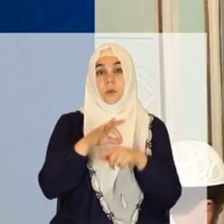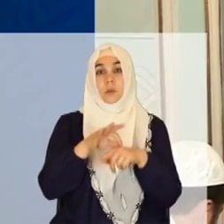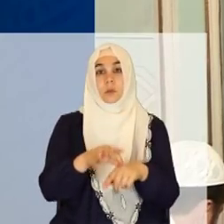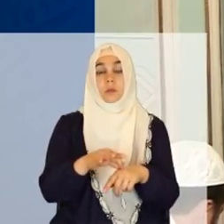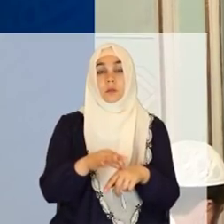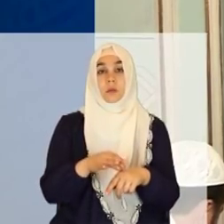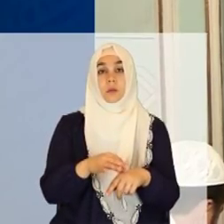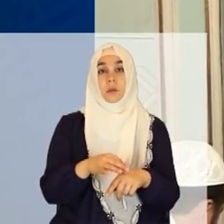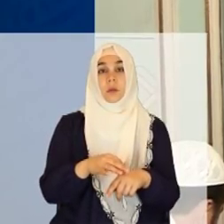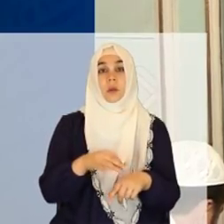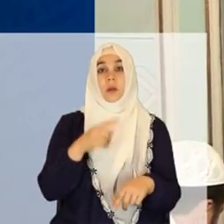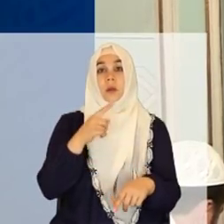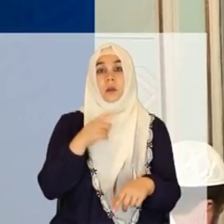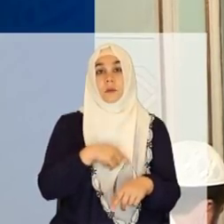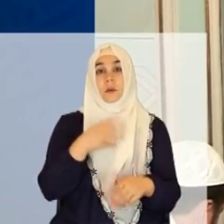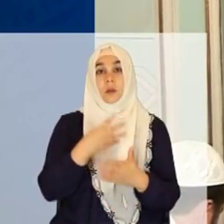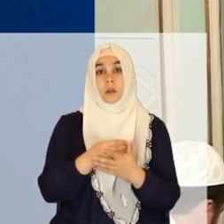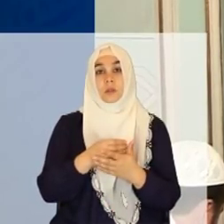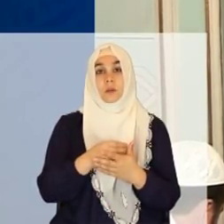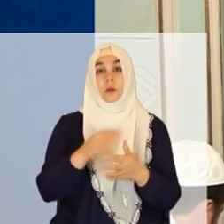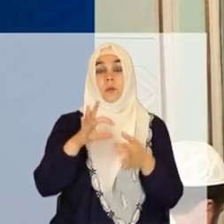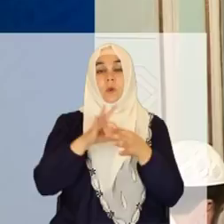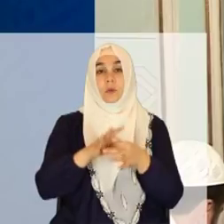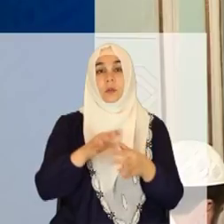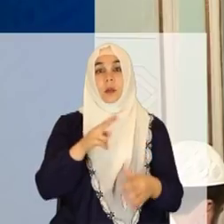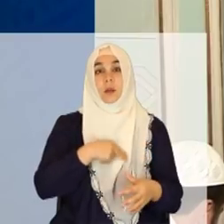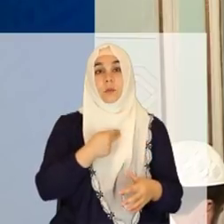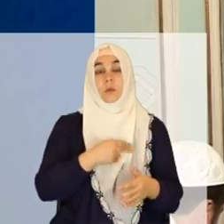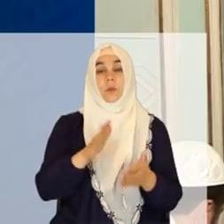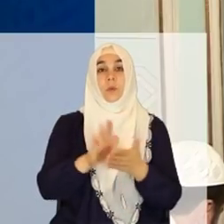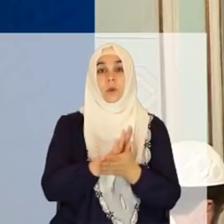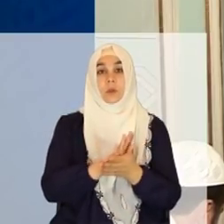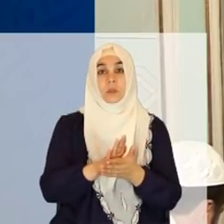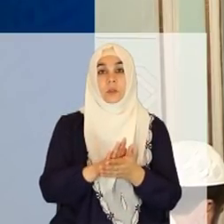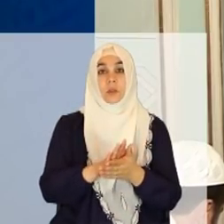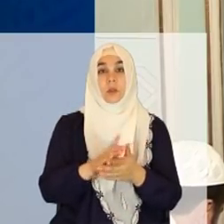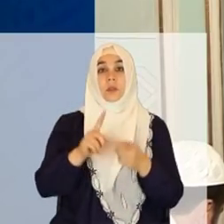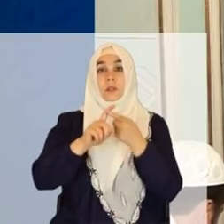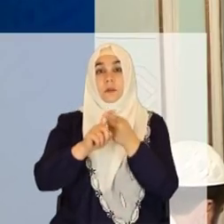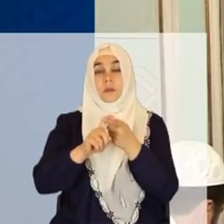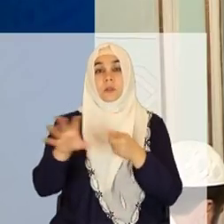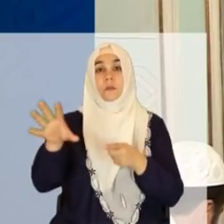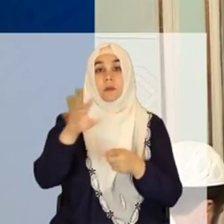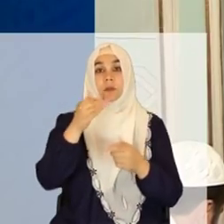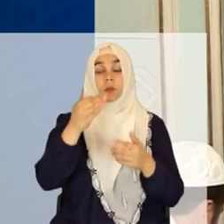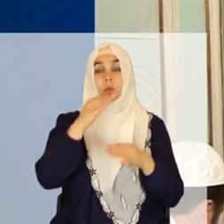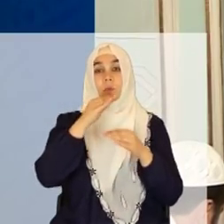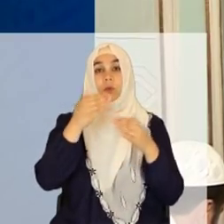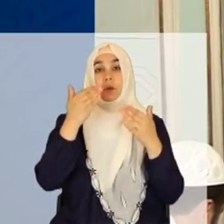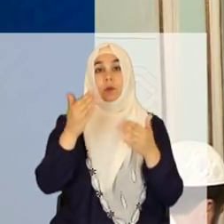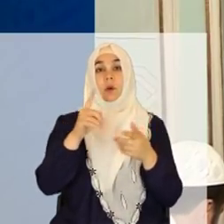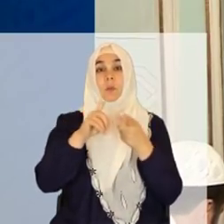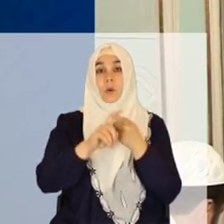ibodatini axloqqa bog'liq ekanligi, qalbni poklashga bog'liq ekanligi, ruhiy tarbiyaga